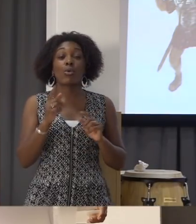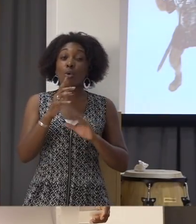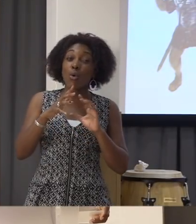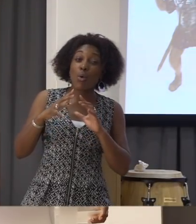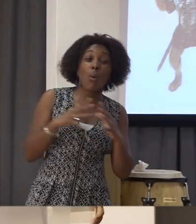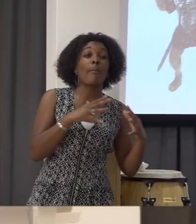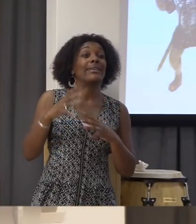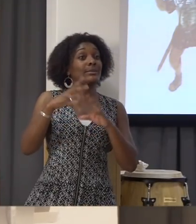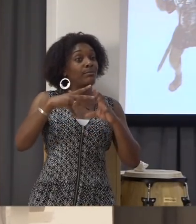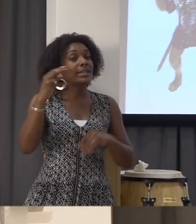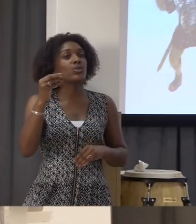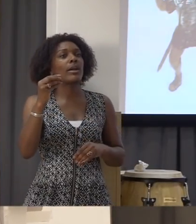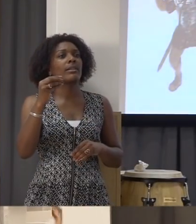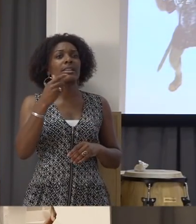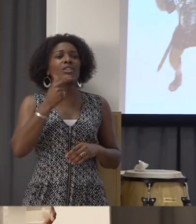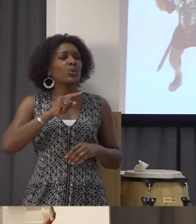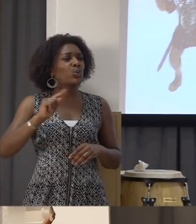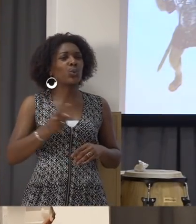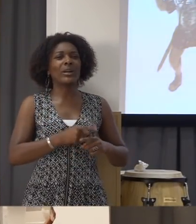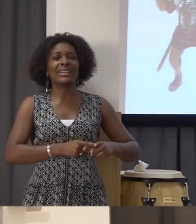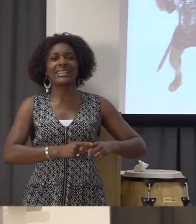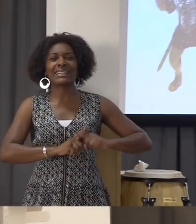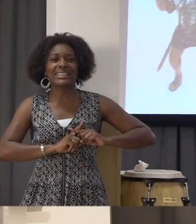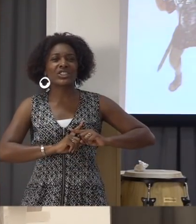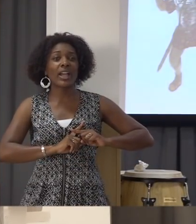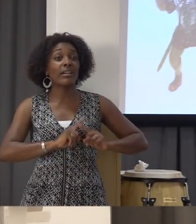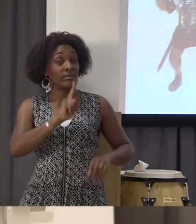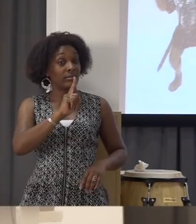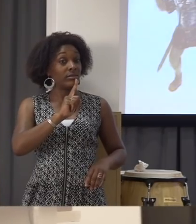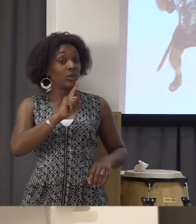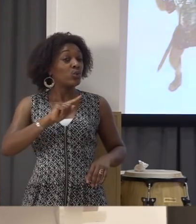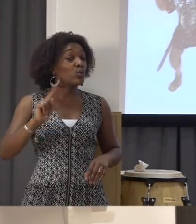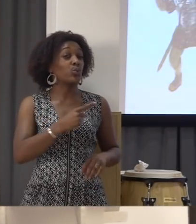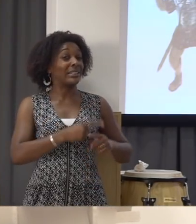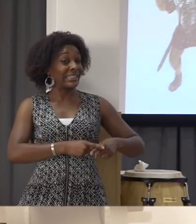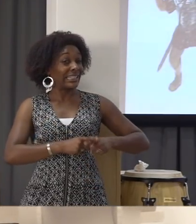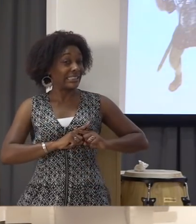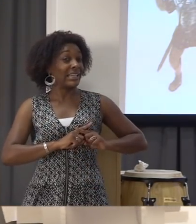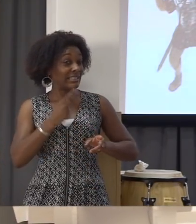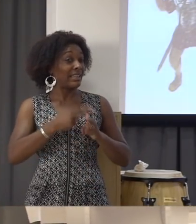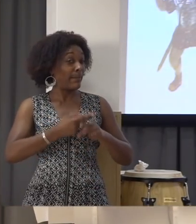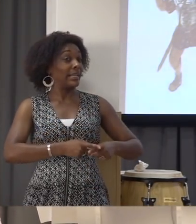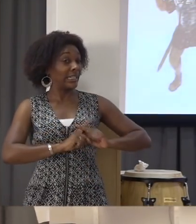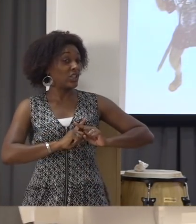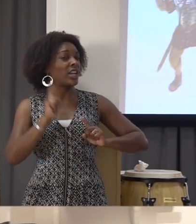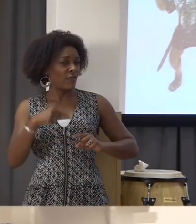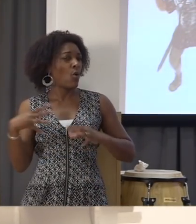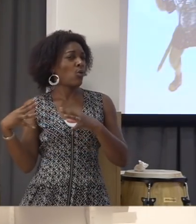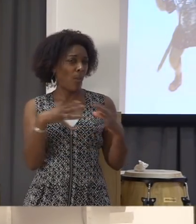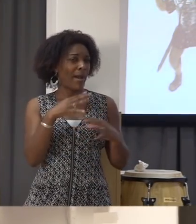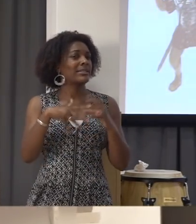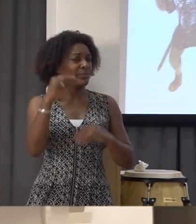spirituel que tout chrétien digne de ce nom doit mener. Alléluia.